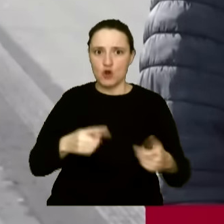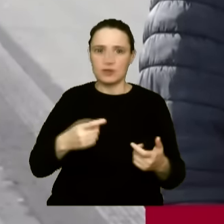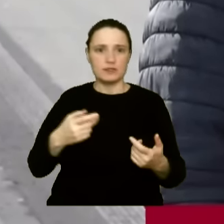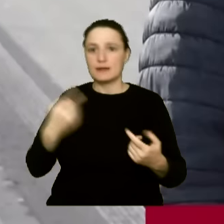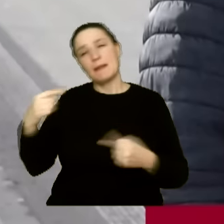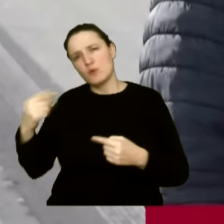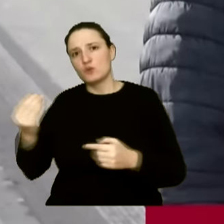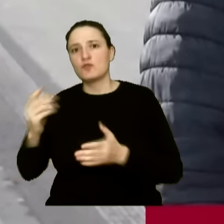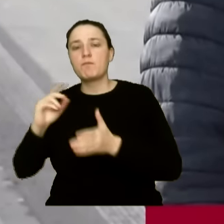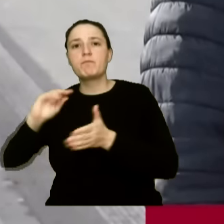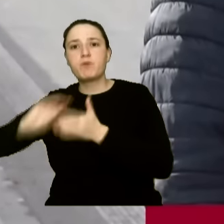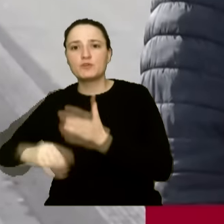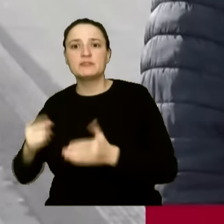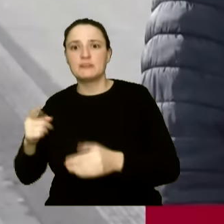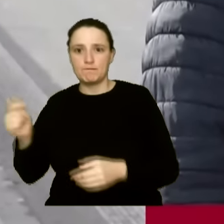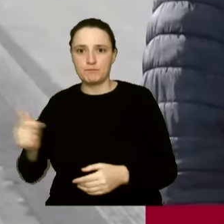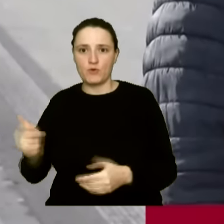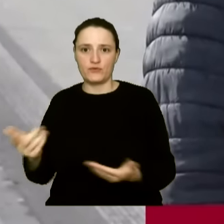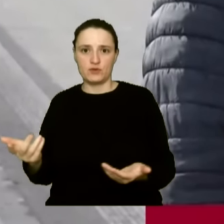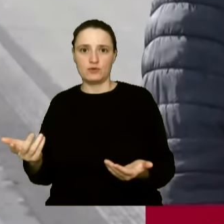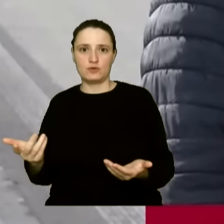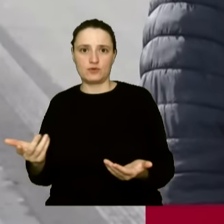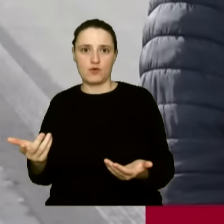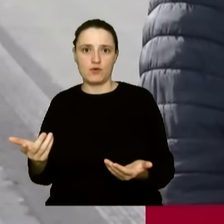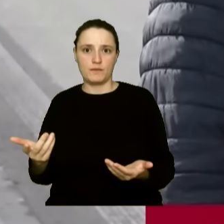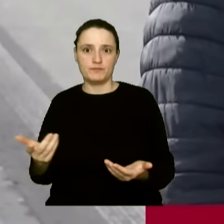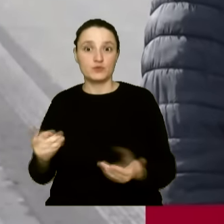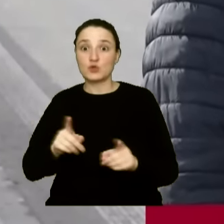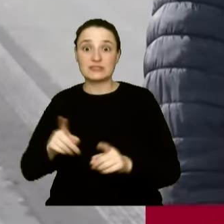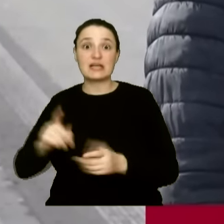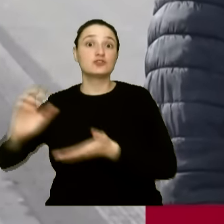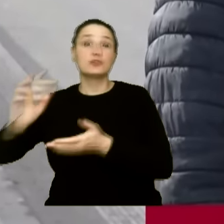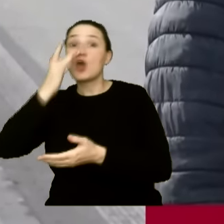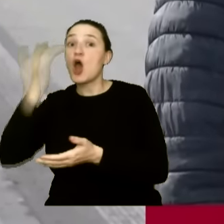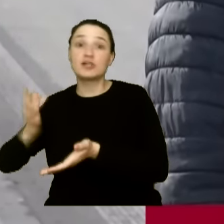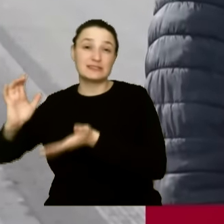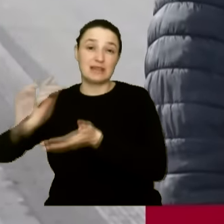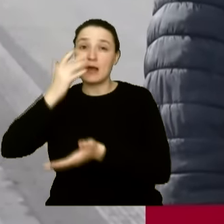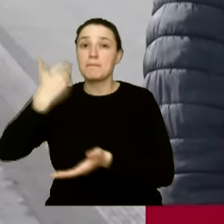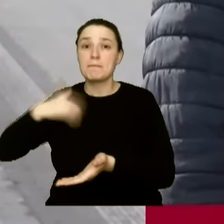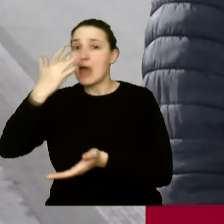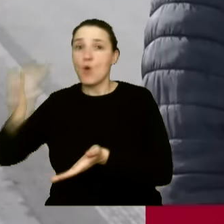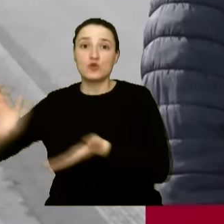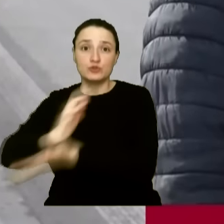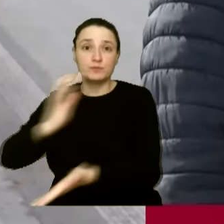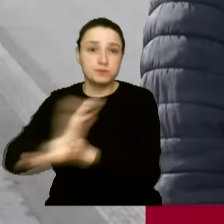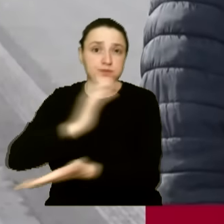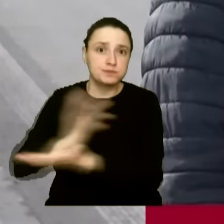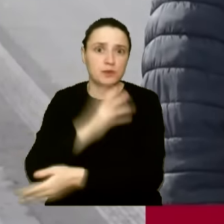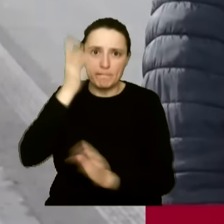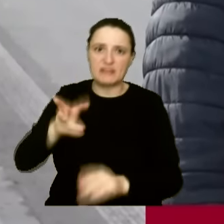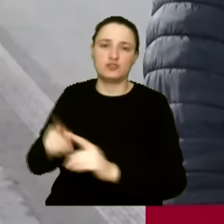ale miało być drogą do tego porozumienia. To znaczy, że ten import produktów z Rosji i z Białorusi zostanie wstrzymany. Jak to? To znaczy, że dalej